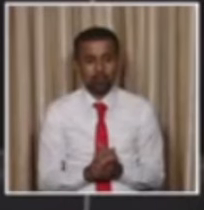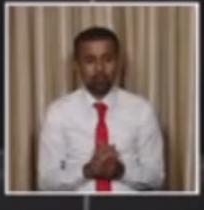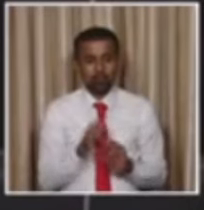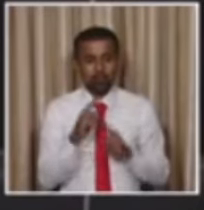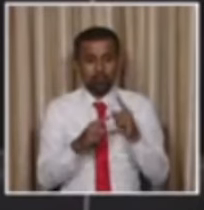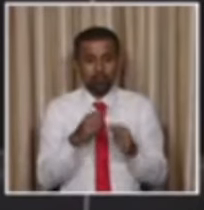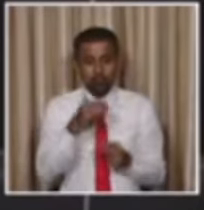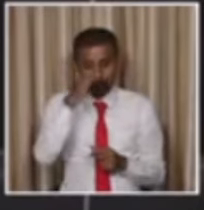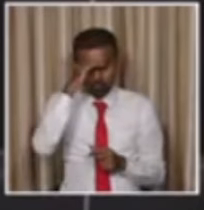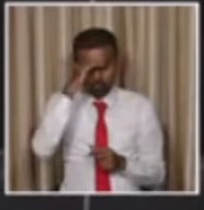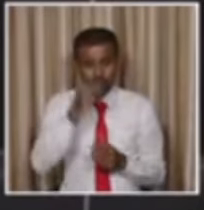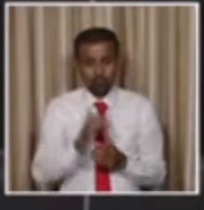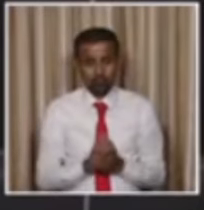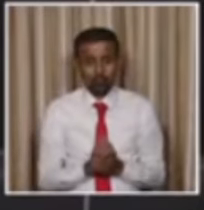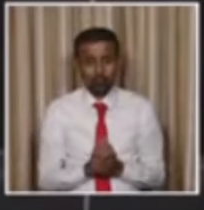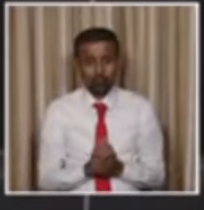කතානායකතුමා